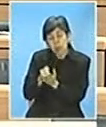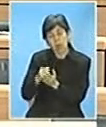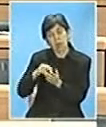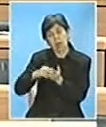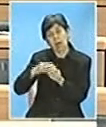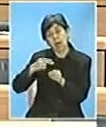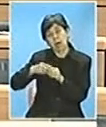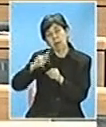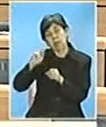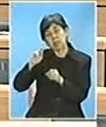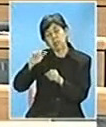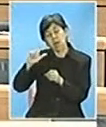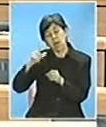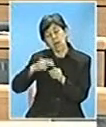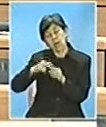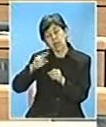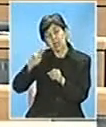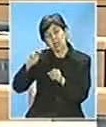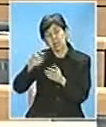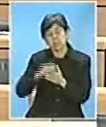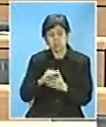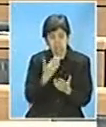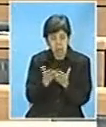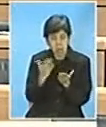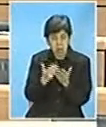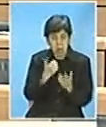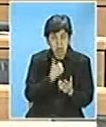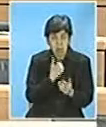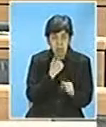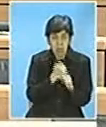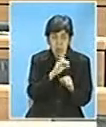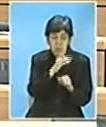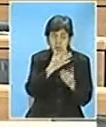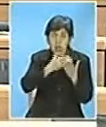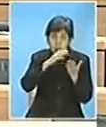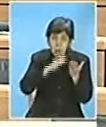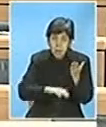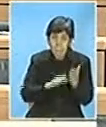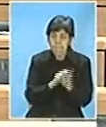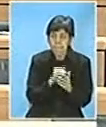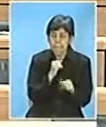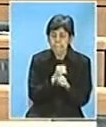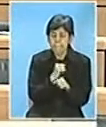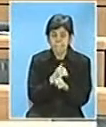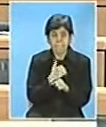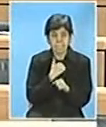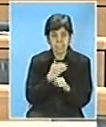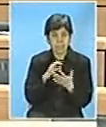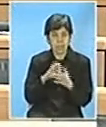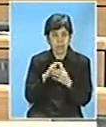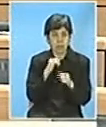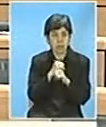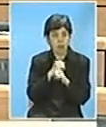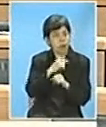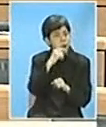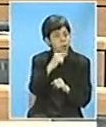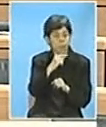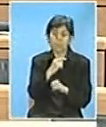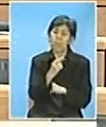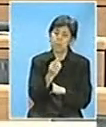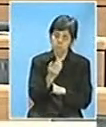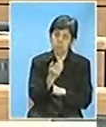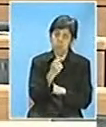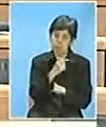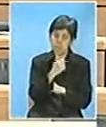แต่ถ้าเกิดว่าขณะนี้ยังรายจ่ายมากอะไรรับถ้าไปลดดีเซลหรือเบนซินจะทำให้ภาระการติดลบก็น้อยลงห